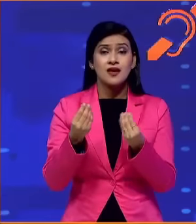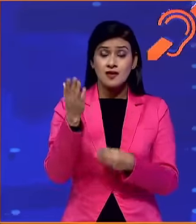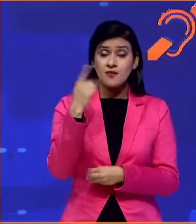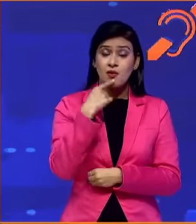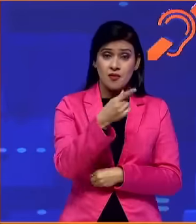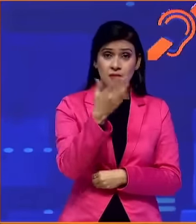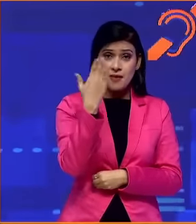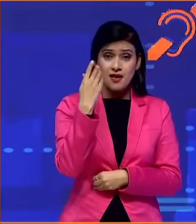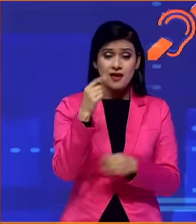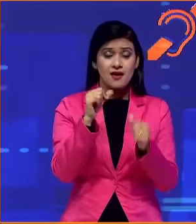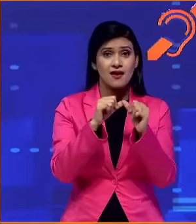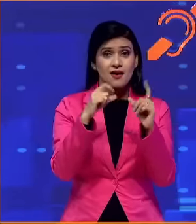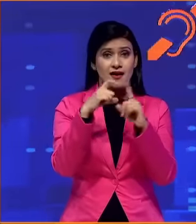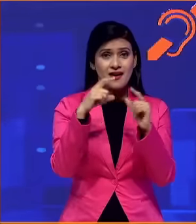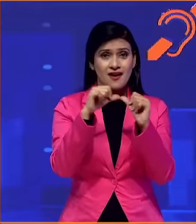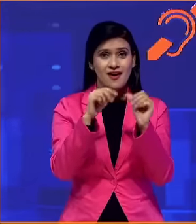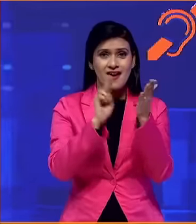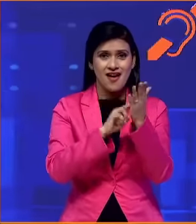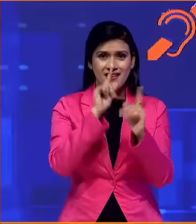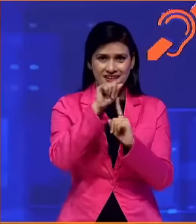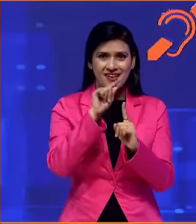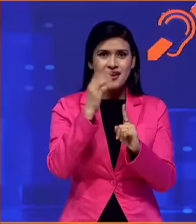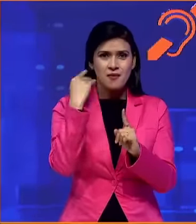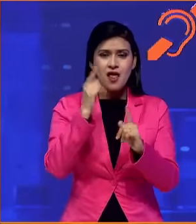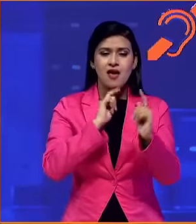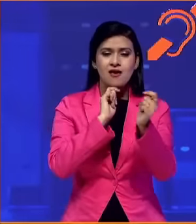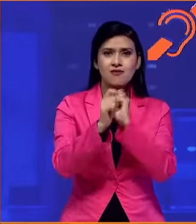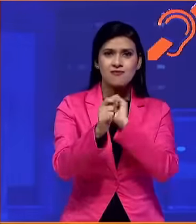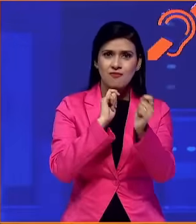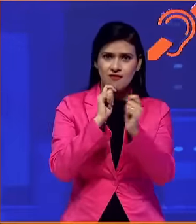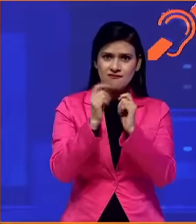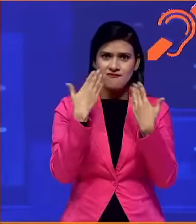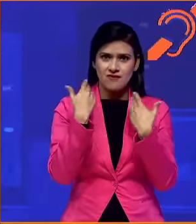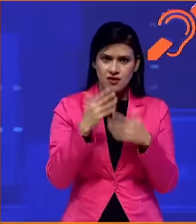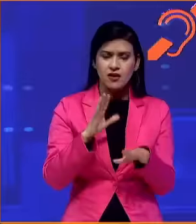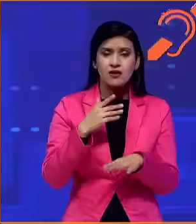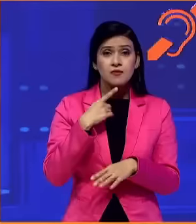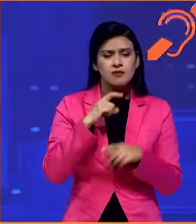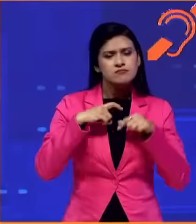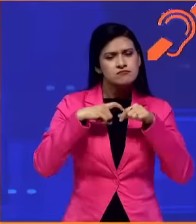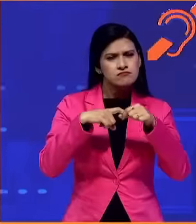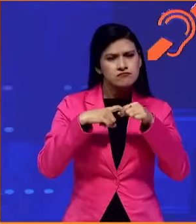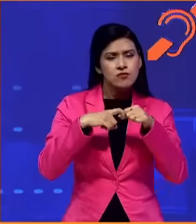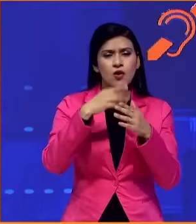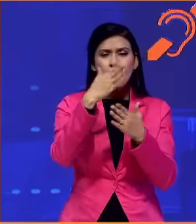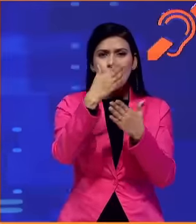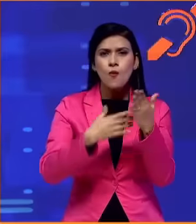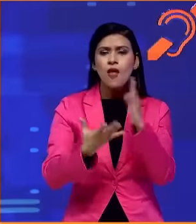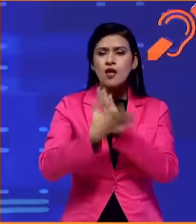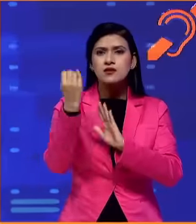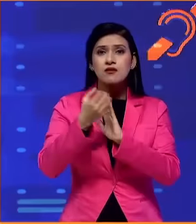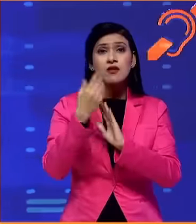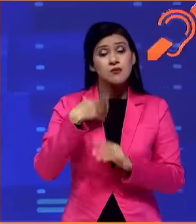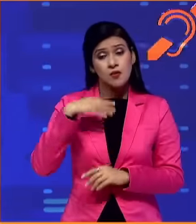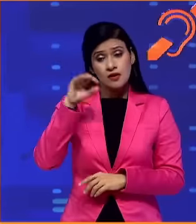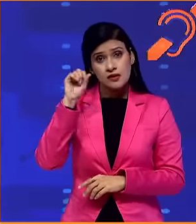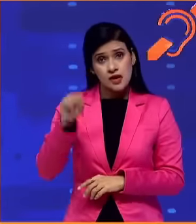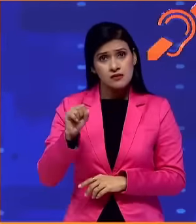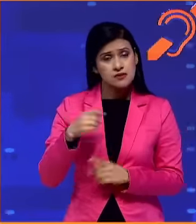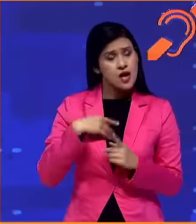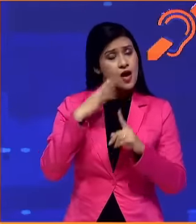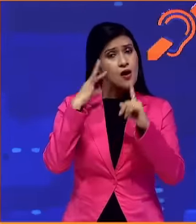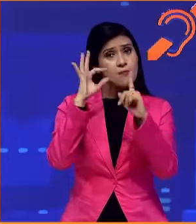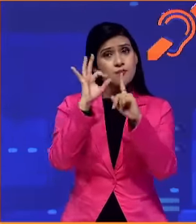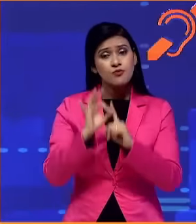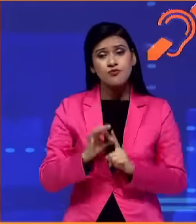उससेपूछा।आपकोयेसबमिलगया।उन्होंनेकहाकि मैंहरएकबातकाब्यौरादेसकताहूँ। मैंनेसबकुछ केवलप्रतिस्पर्धीबोलीकेमाध्यमसेही